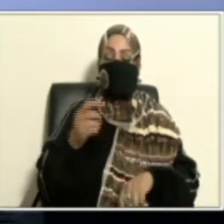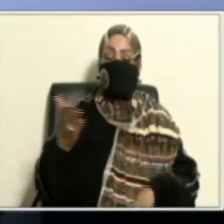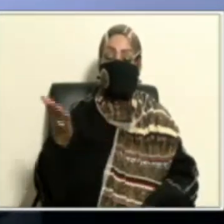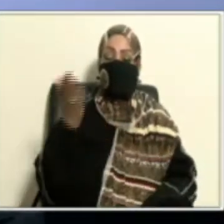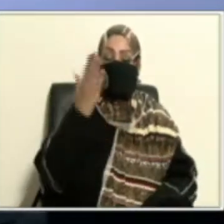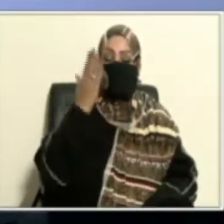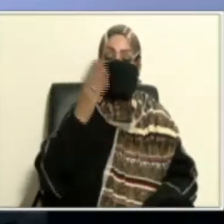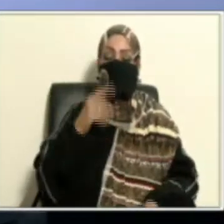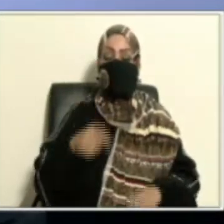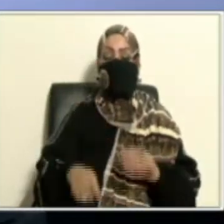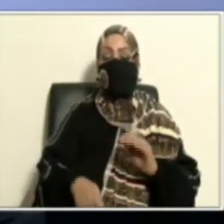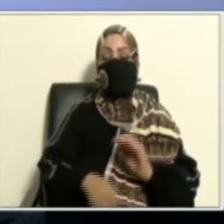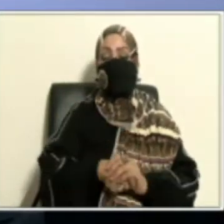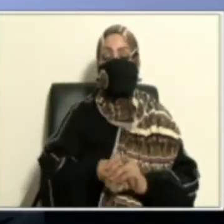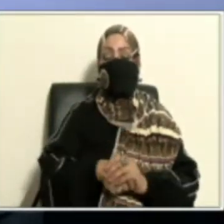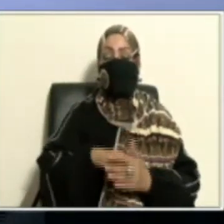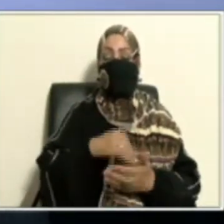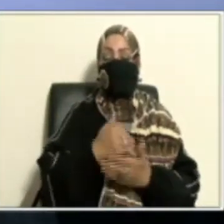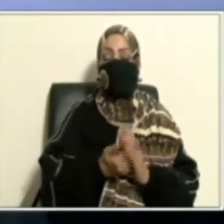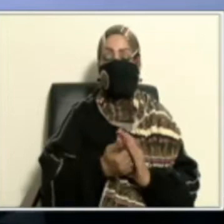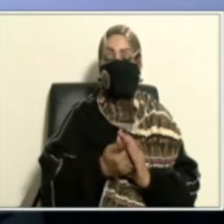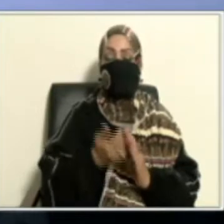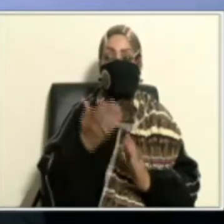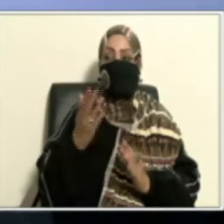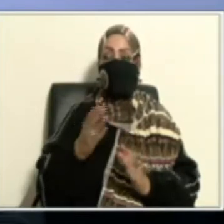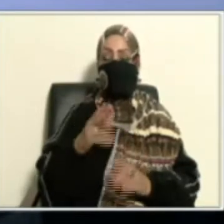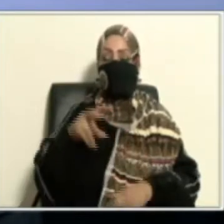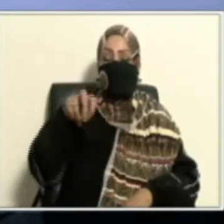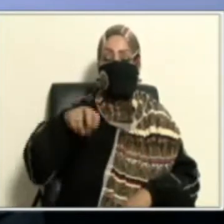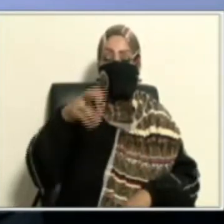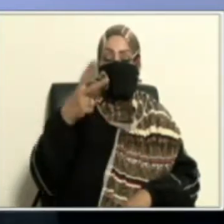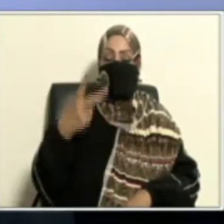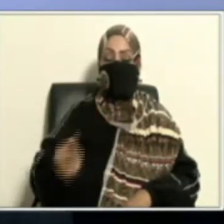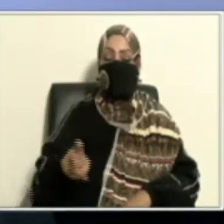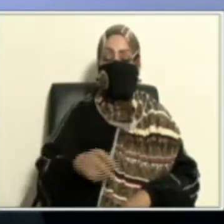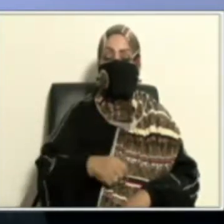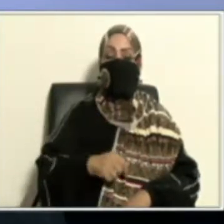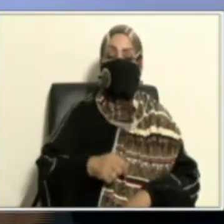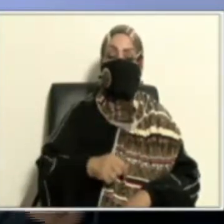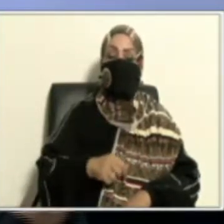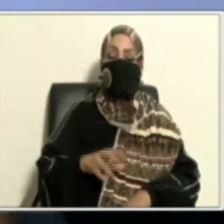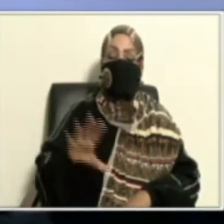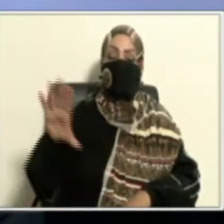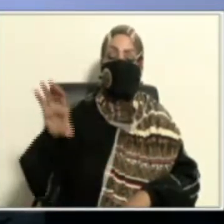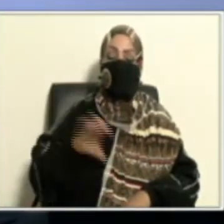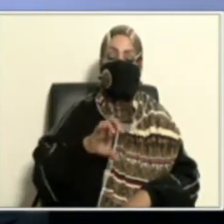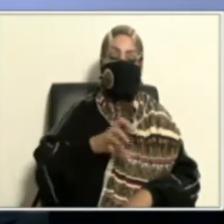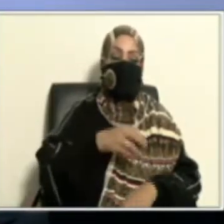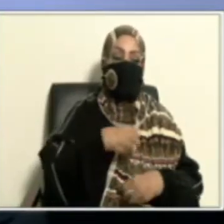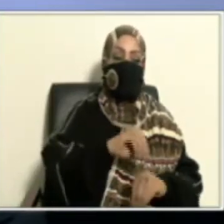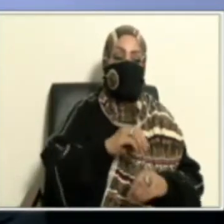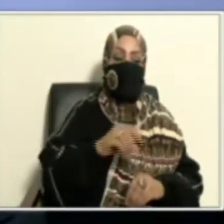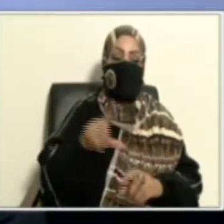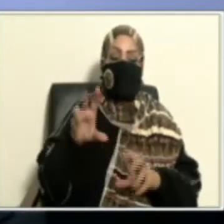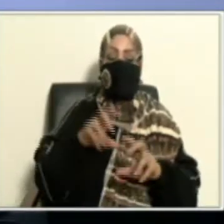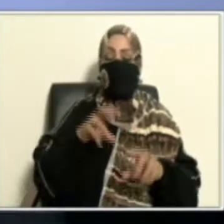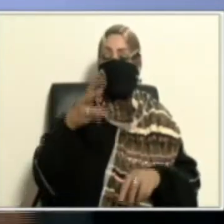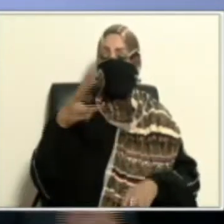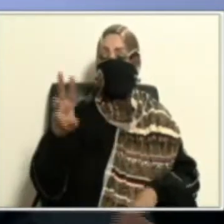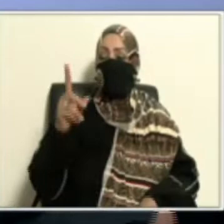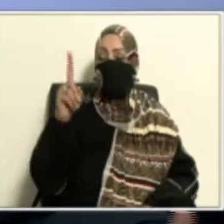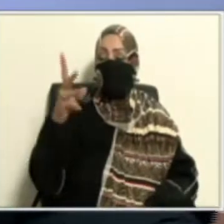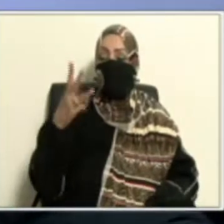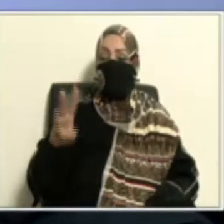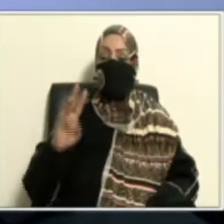ياخذ من مصرف 30 ولا 31، يعني حسب دائما في زيادة، هو مش حيعطيك ثمن الأتات بالضبط. إذا